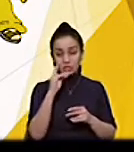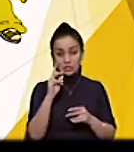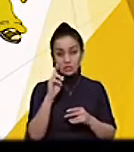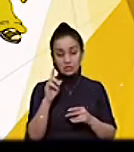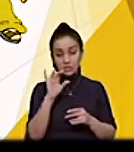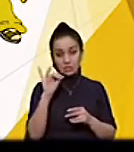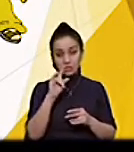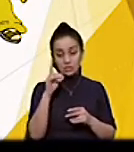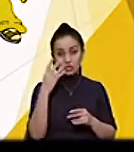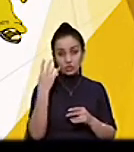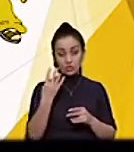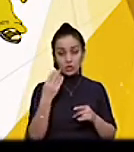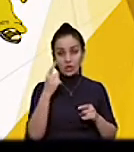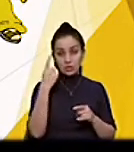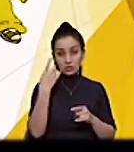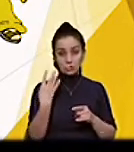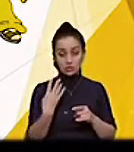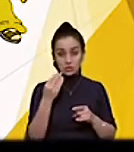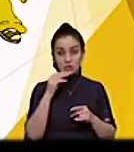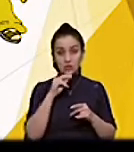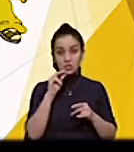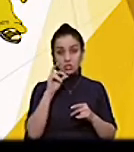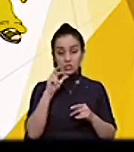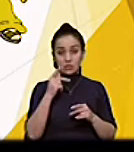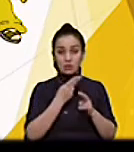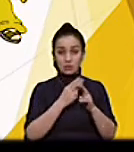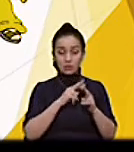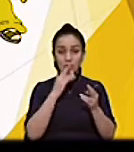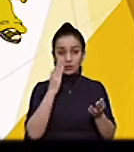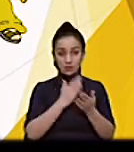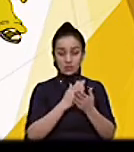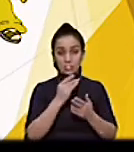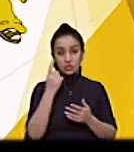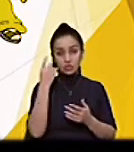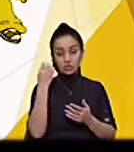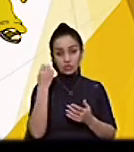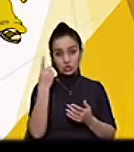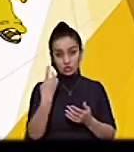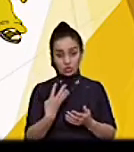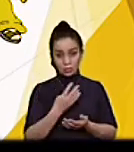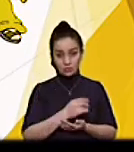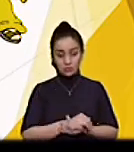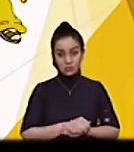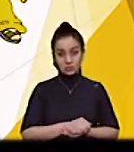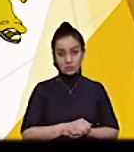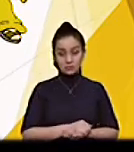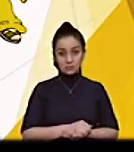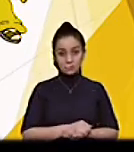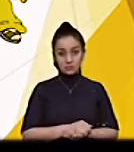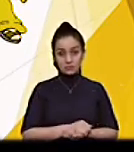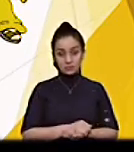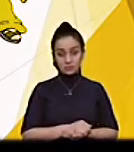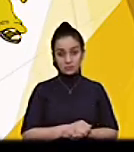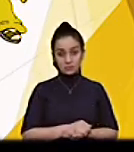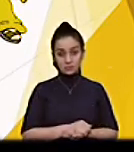4. 1/4 часть – это есть четверть.